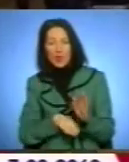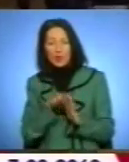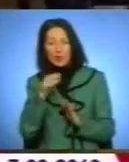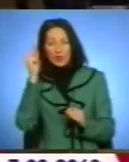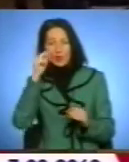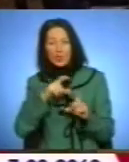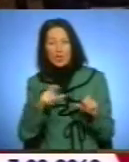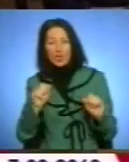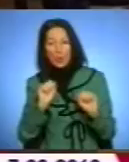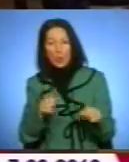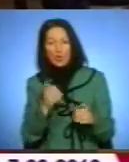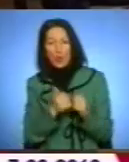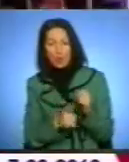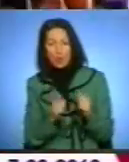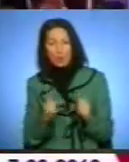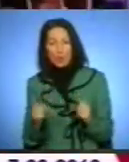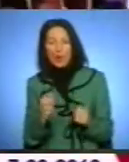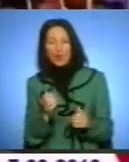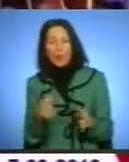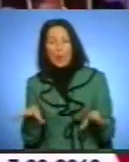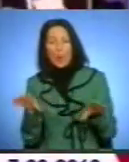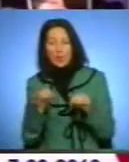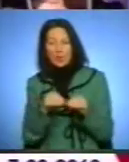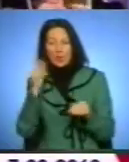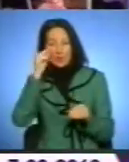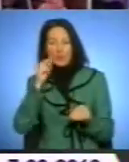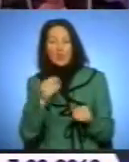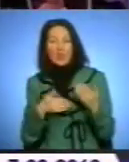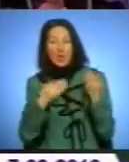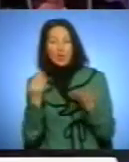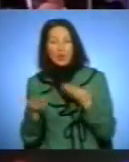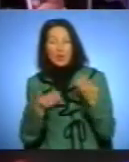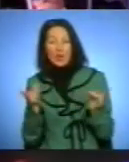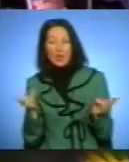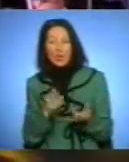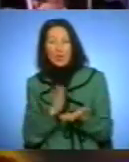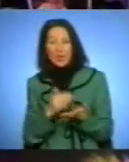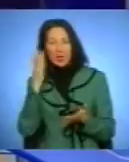щоб поєднувати і навчання, і розваги, потрібно мати неабиякий хист.